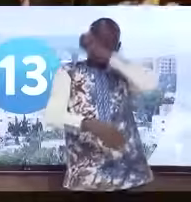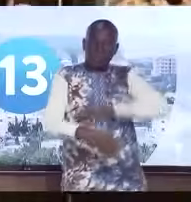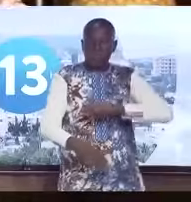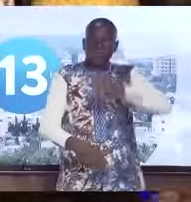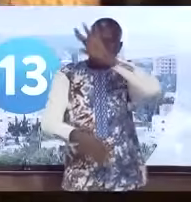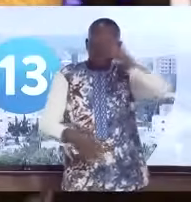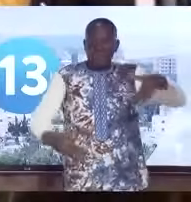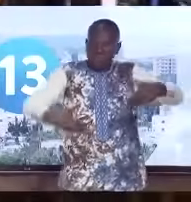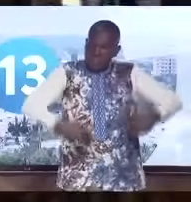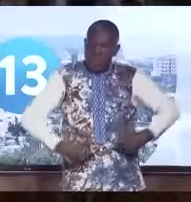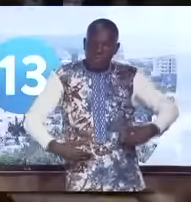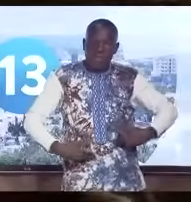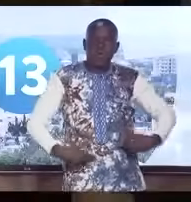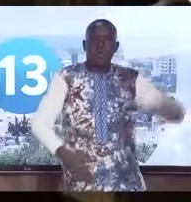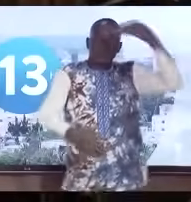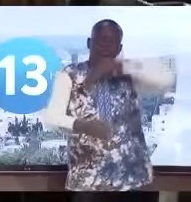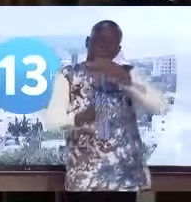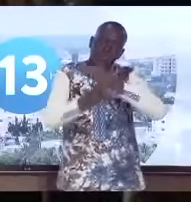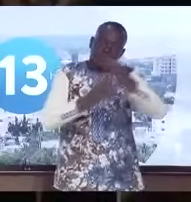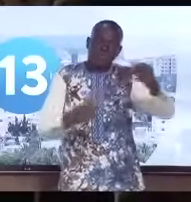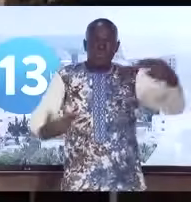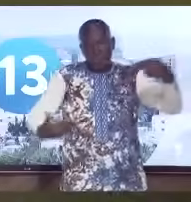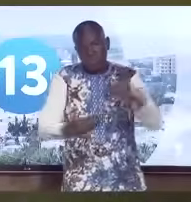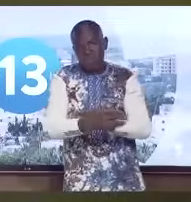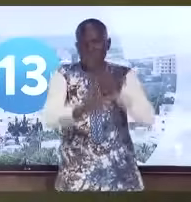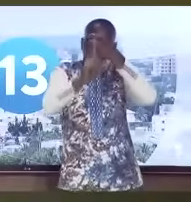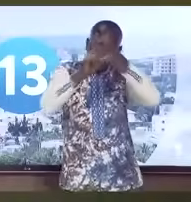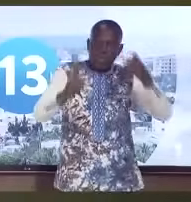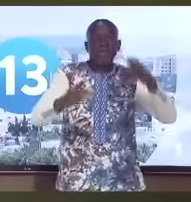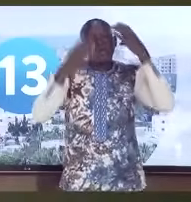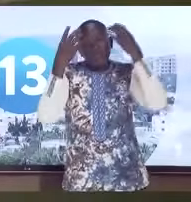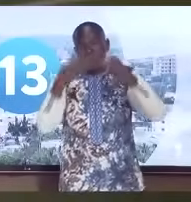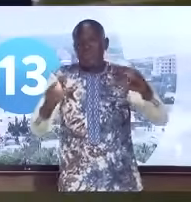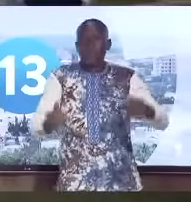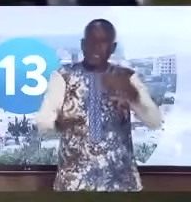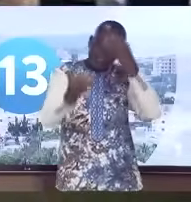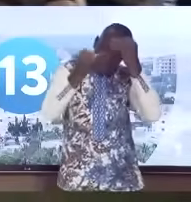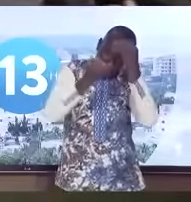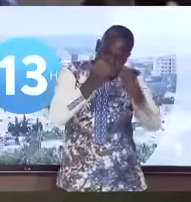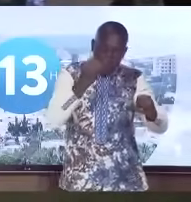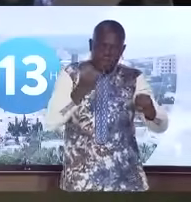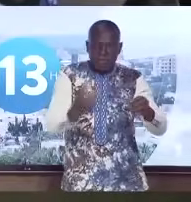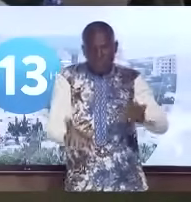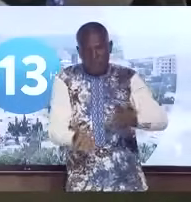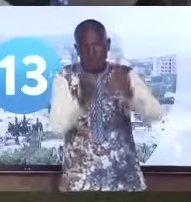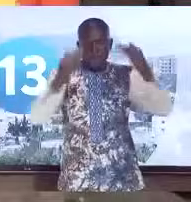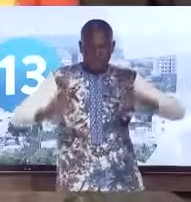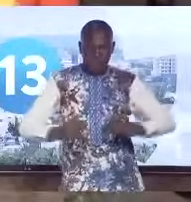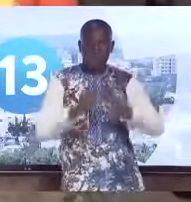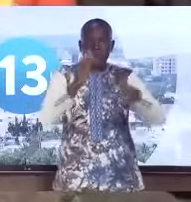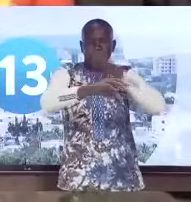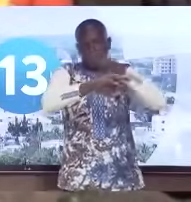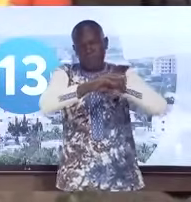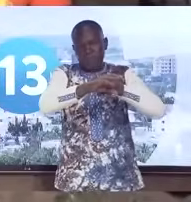ont bénéficié d'une formation aux nouvelles technologies et à la communication afin de pouvoir relever les défis du moment.